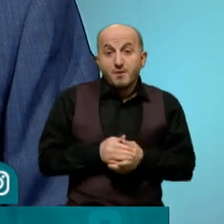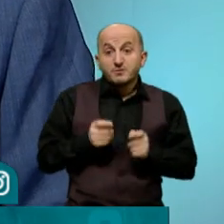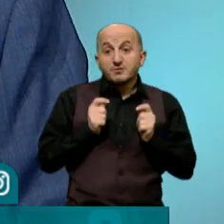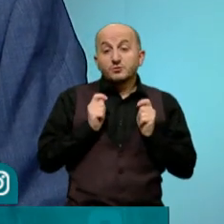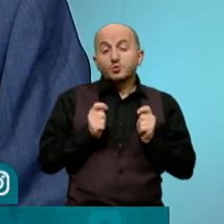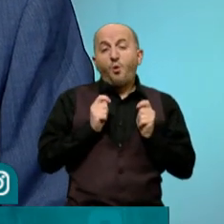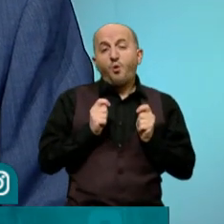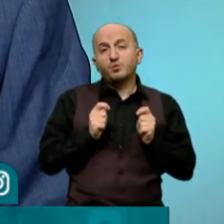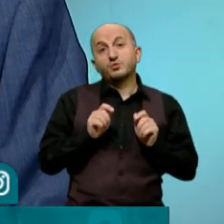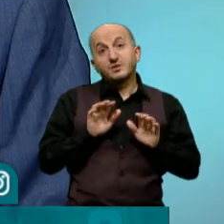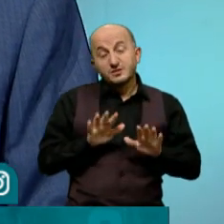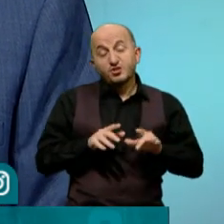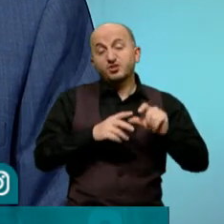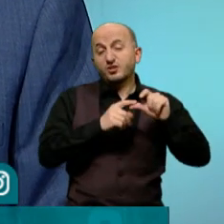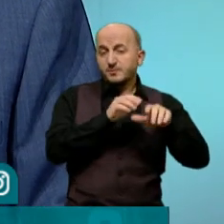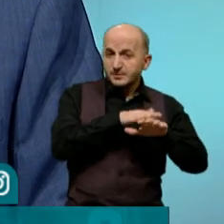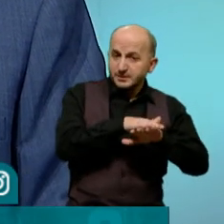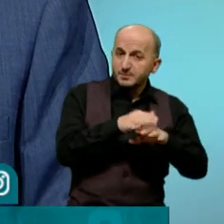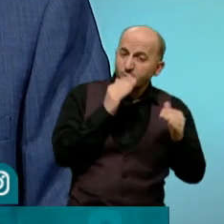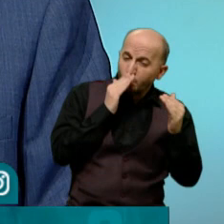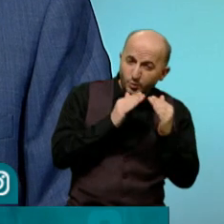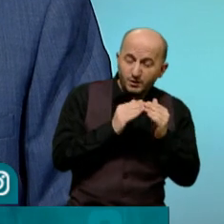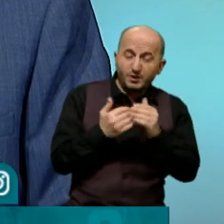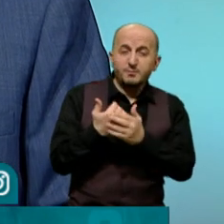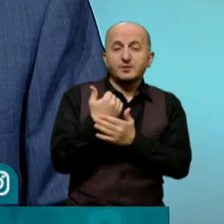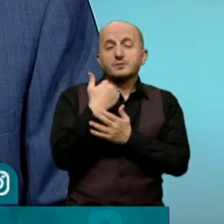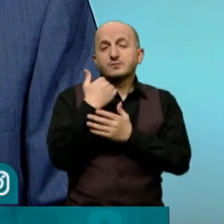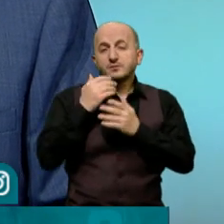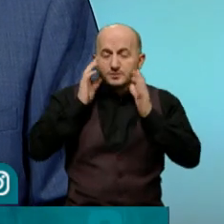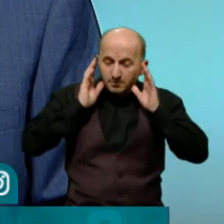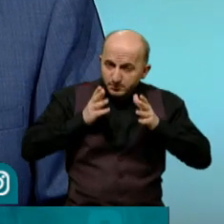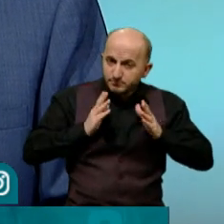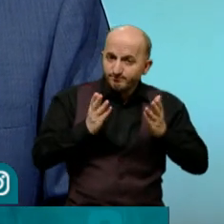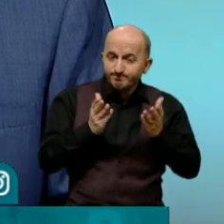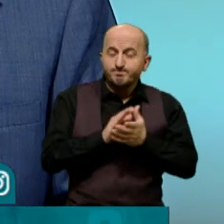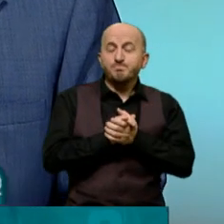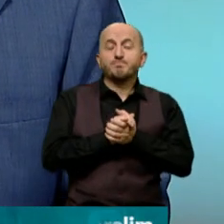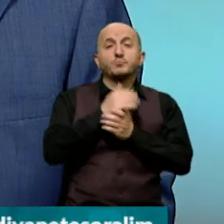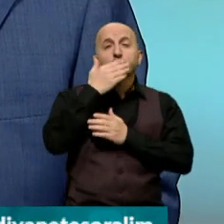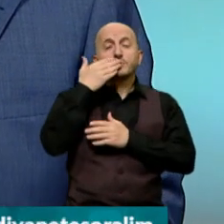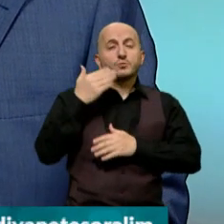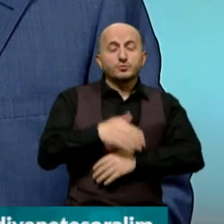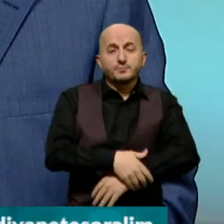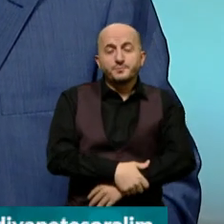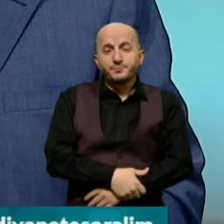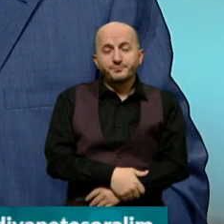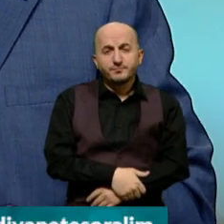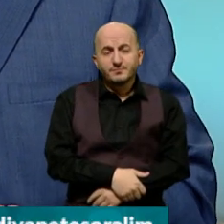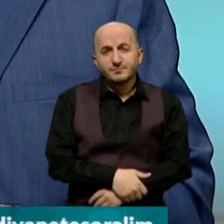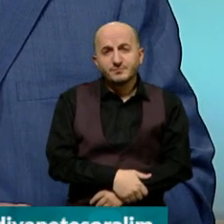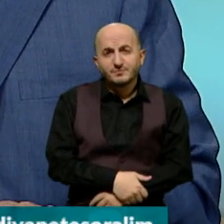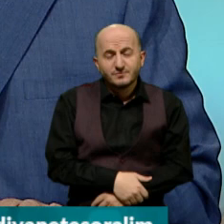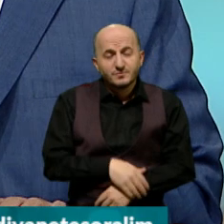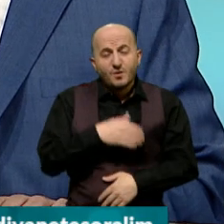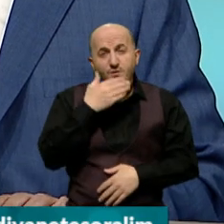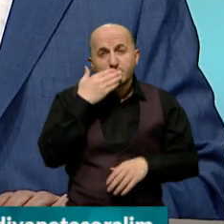kalırsa Şafii mezhebinin de taklit ederek abdestiyle namaz kılabilir. Peki hocam, oruç noktasında bir zaruret. Oruç konusunda